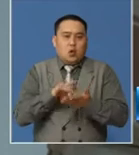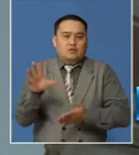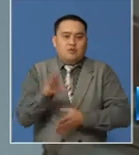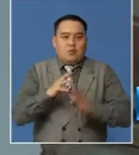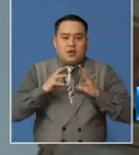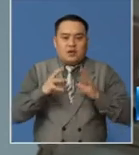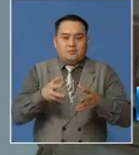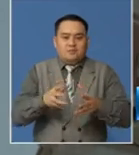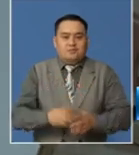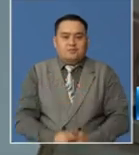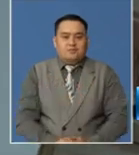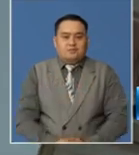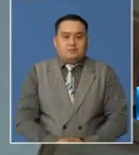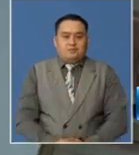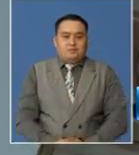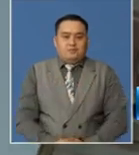мира.